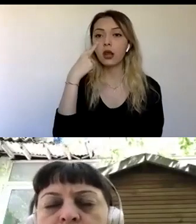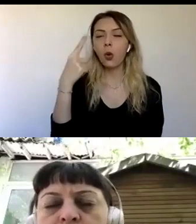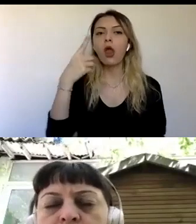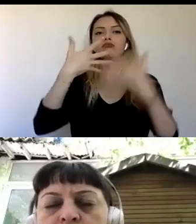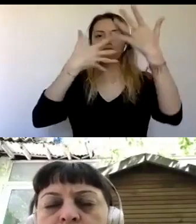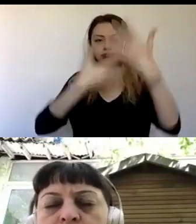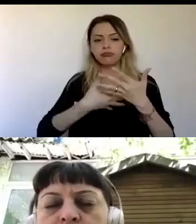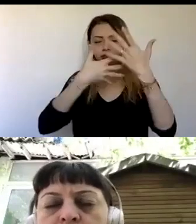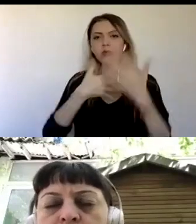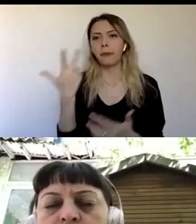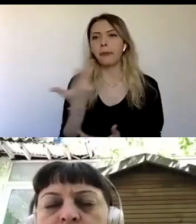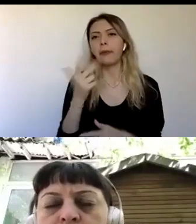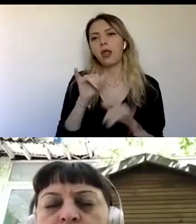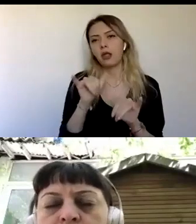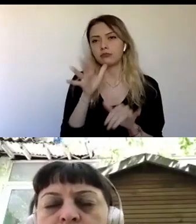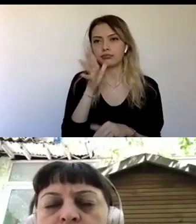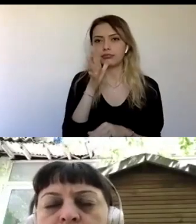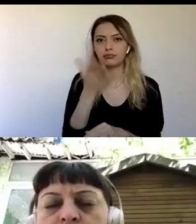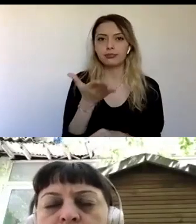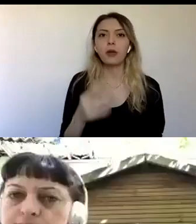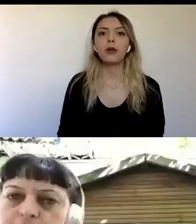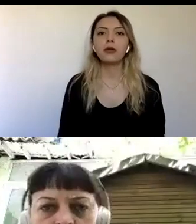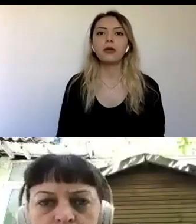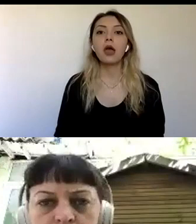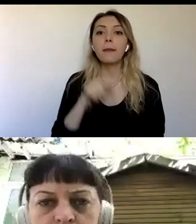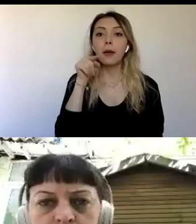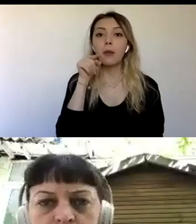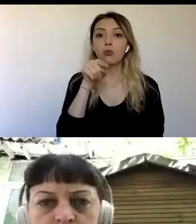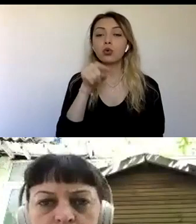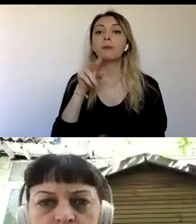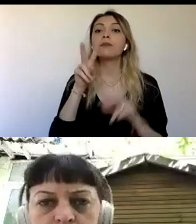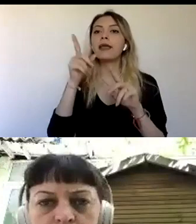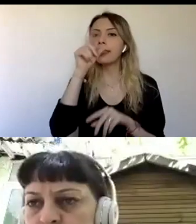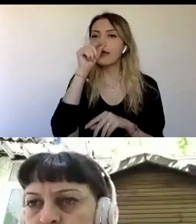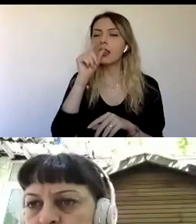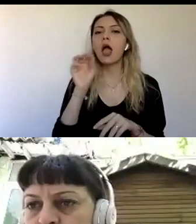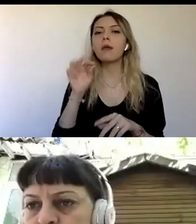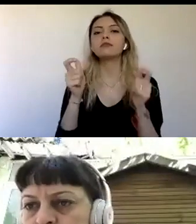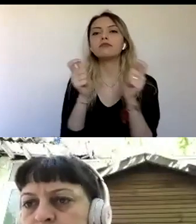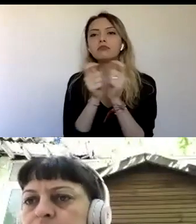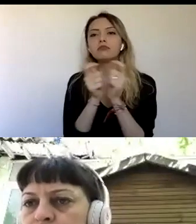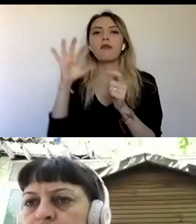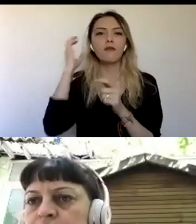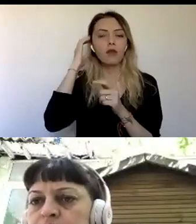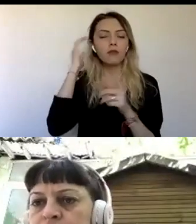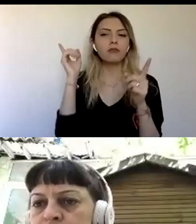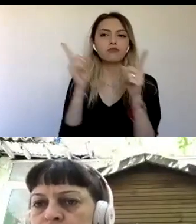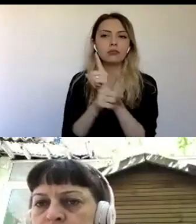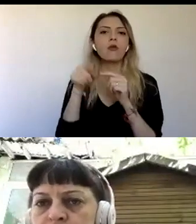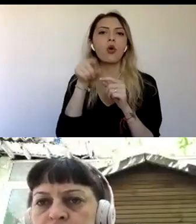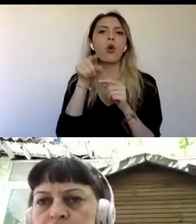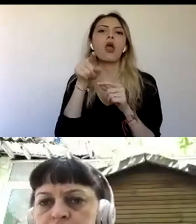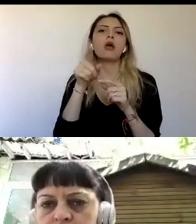yaklaşım sergilen takım sivil toplum kuruluşları özellikle Twitter aktif bir şekilde kullanmaya çalışıyor. Bu TweetDeck de aslında Twitter ekranını